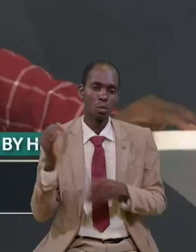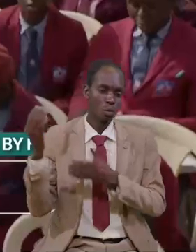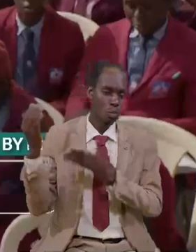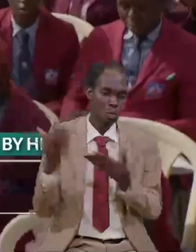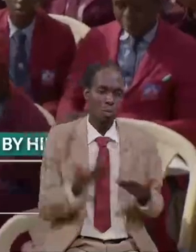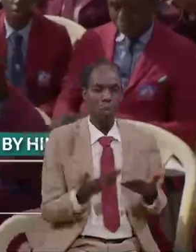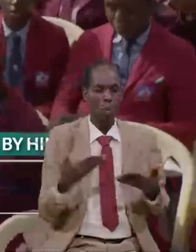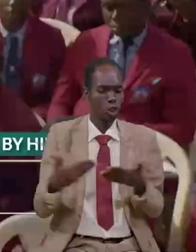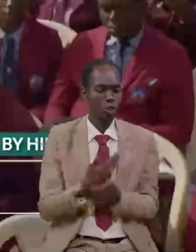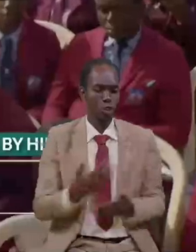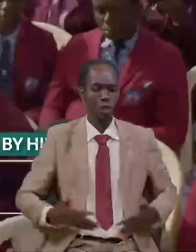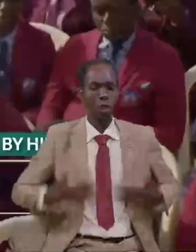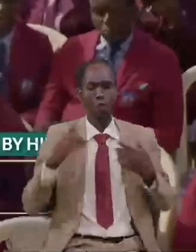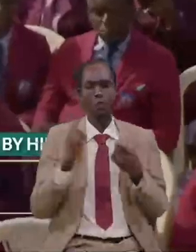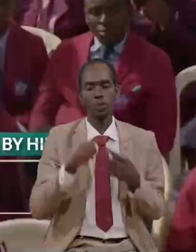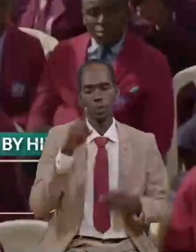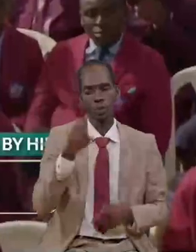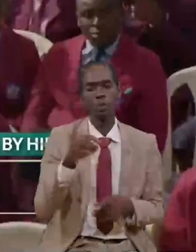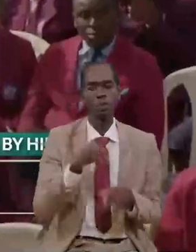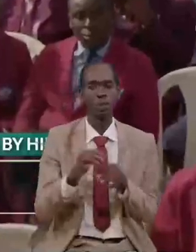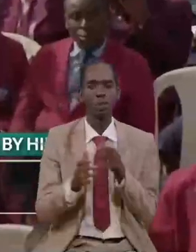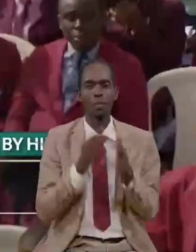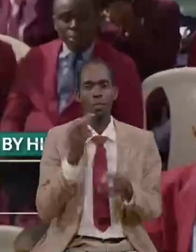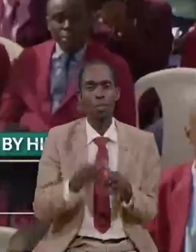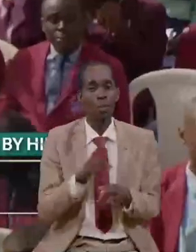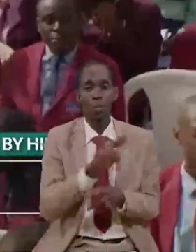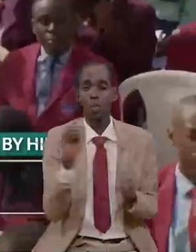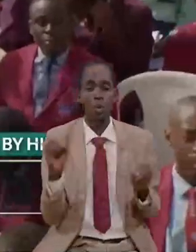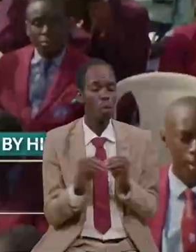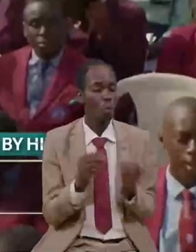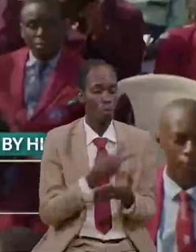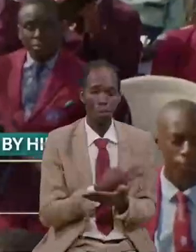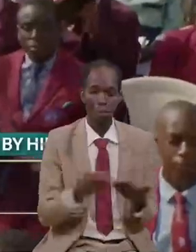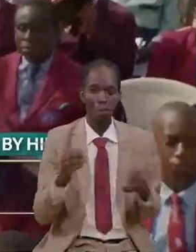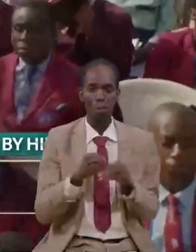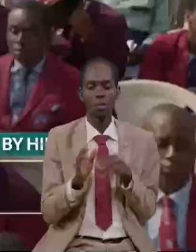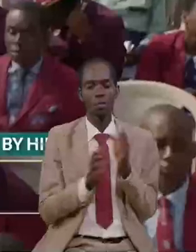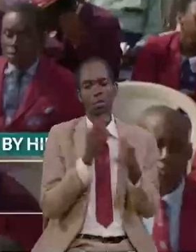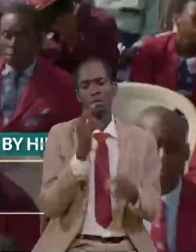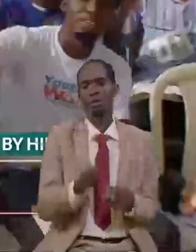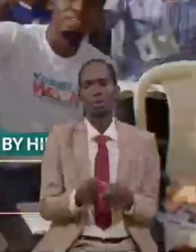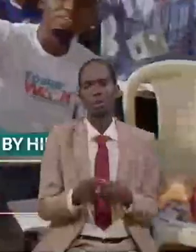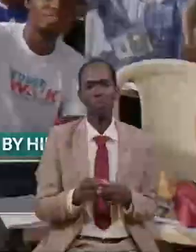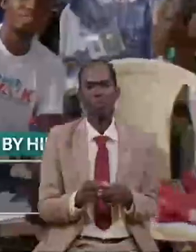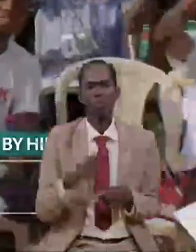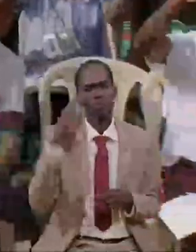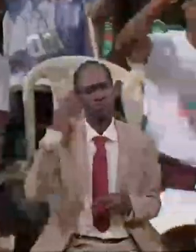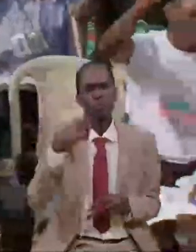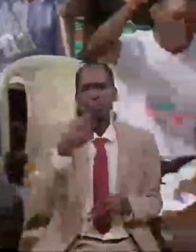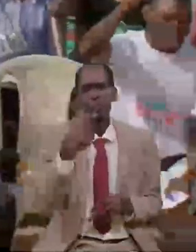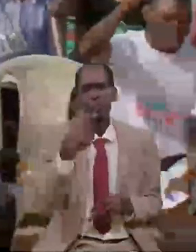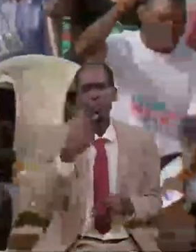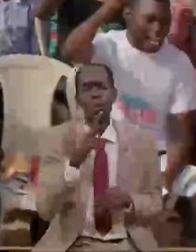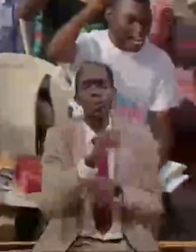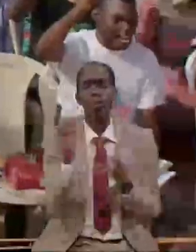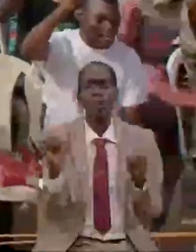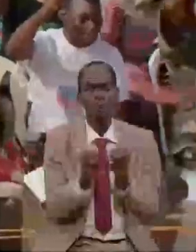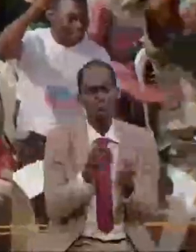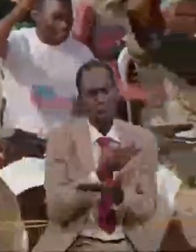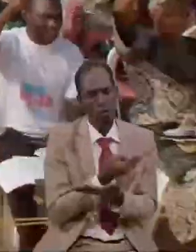apportera une nouvelle vie en toi. Plus d'échecs. Où sont-ils? Plus d'échecs.